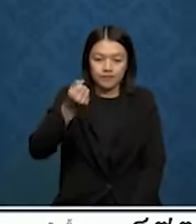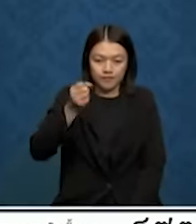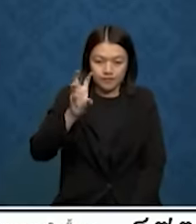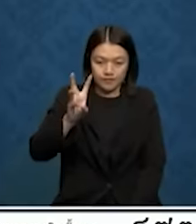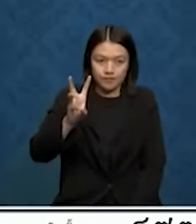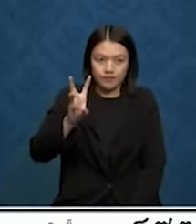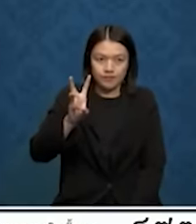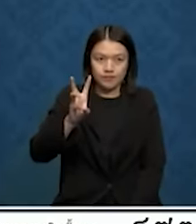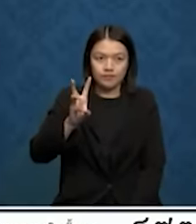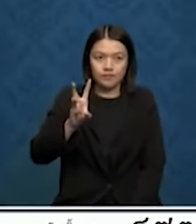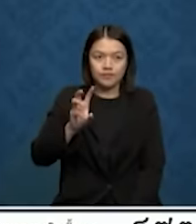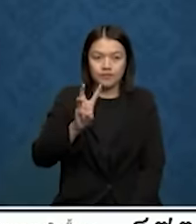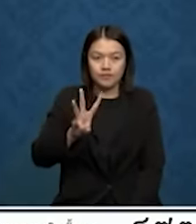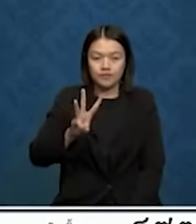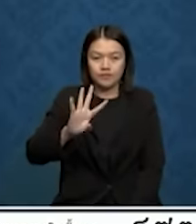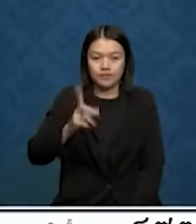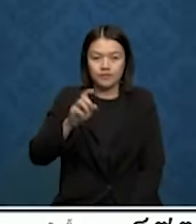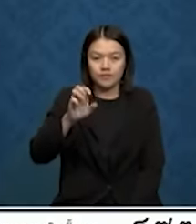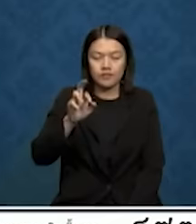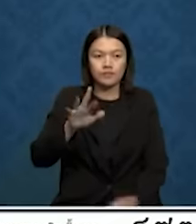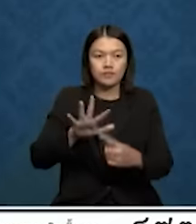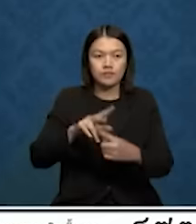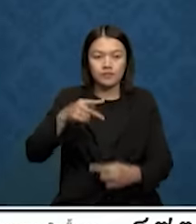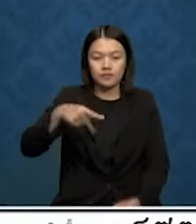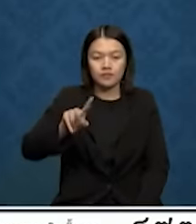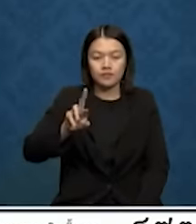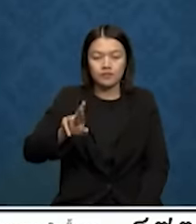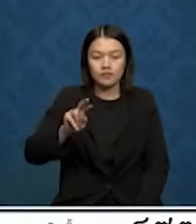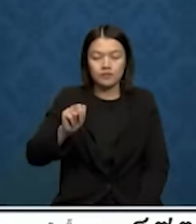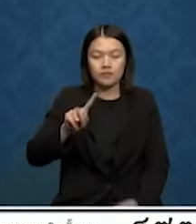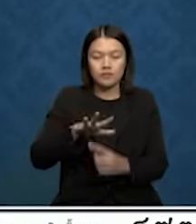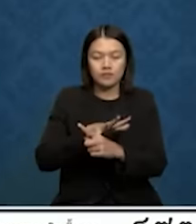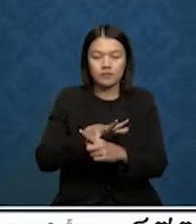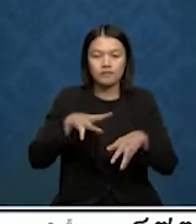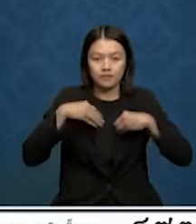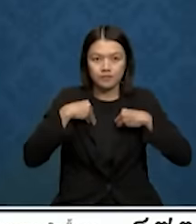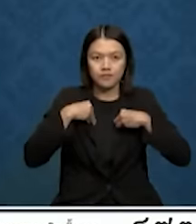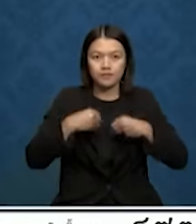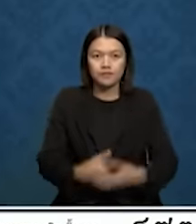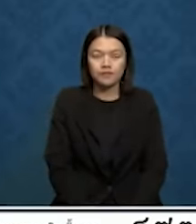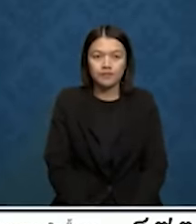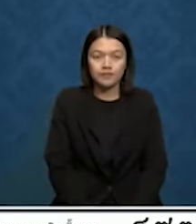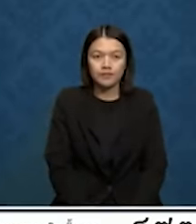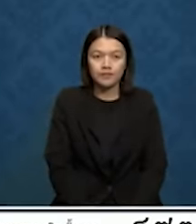316นางสาววชิราพรกาญจนะ เห็นชอบค่ะ